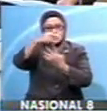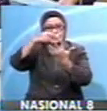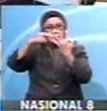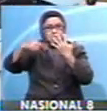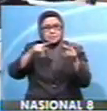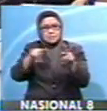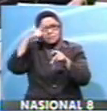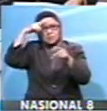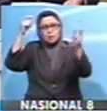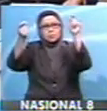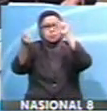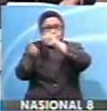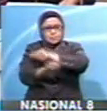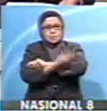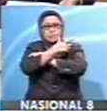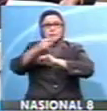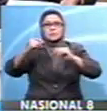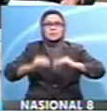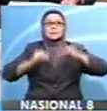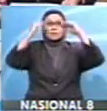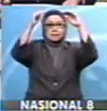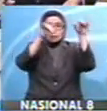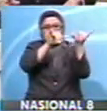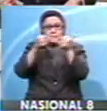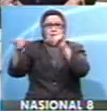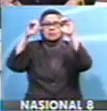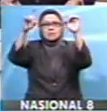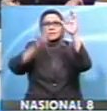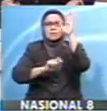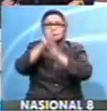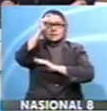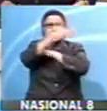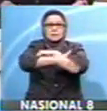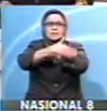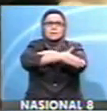bertujuan mentransformasi dan meningkatkan standard pendidikan tinggi